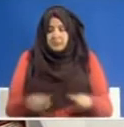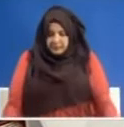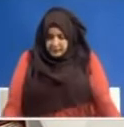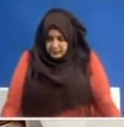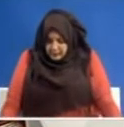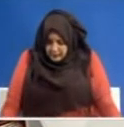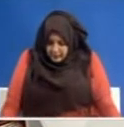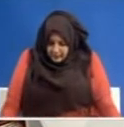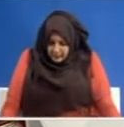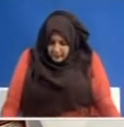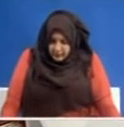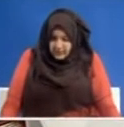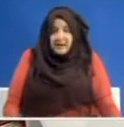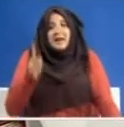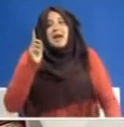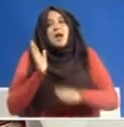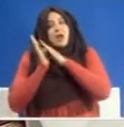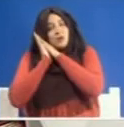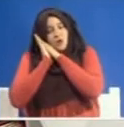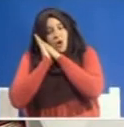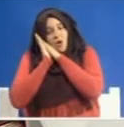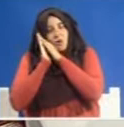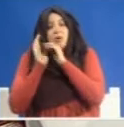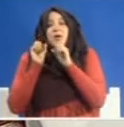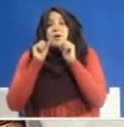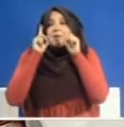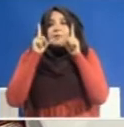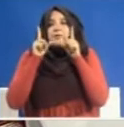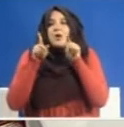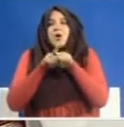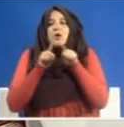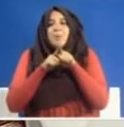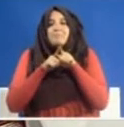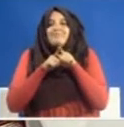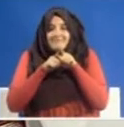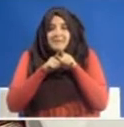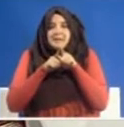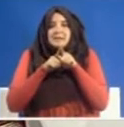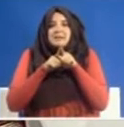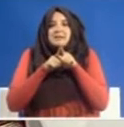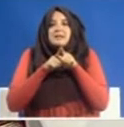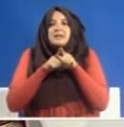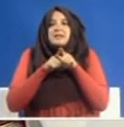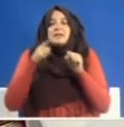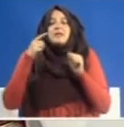أستاذة، يعني نلت على جنابة وعندما أصبحت يعني دخلت في فترة الحيض، يعني